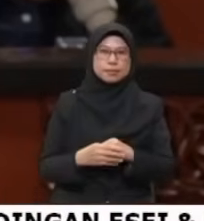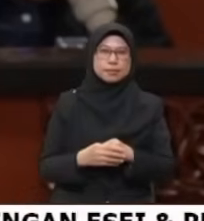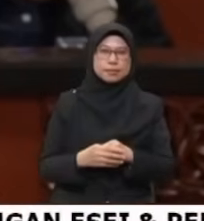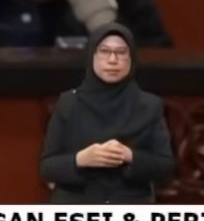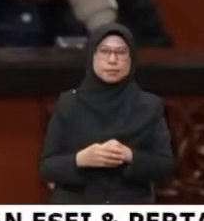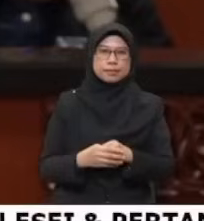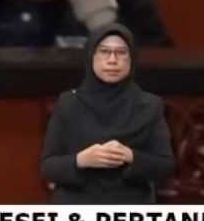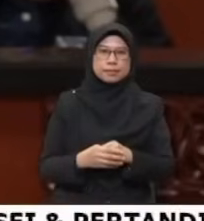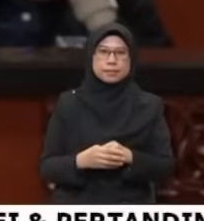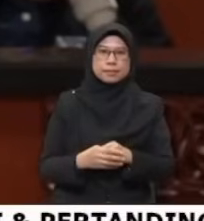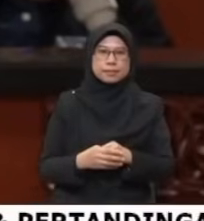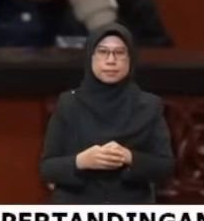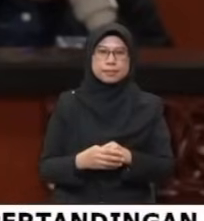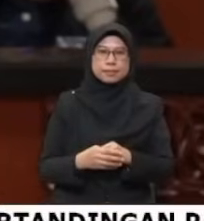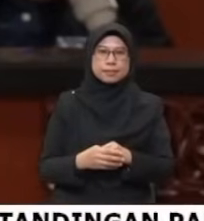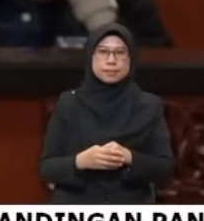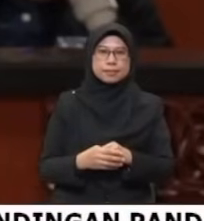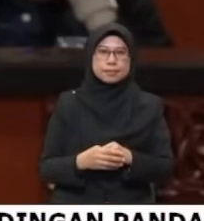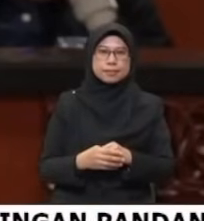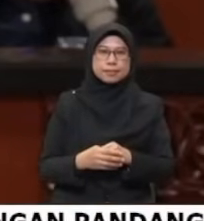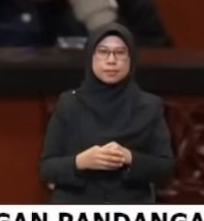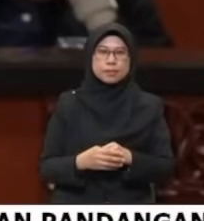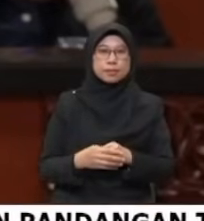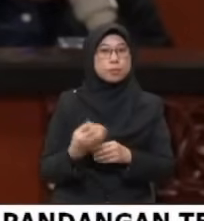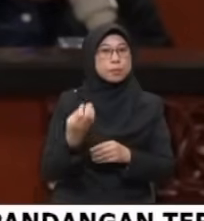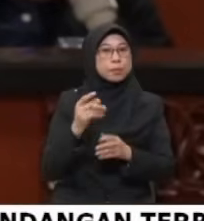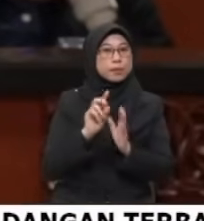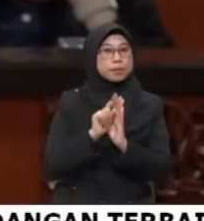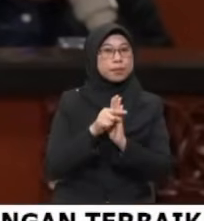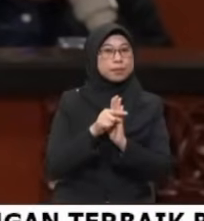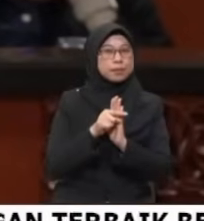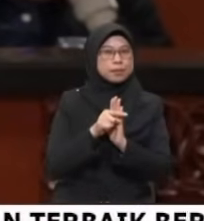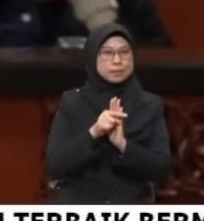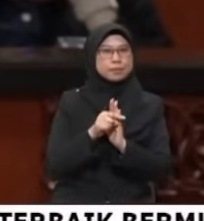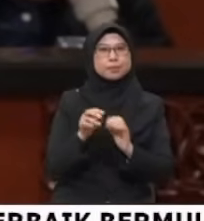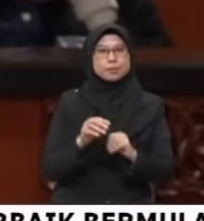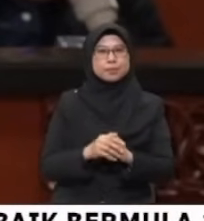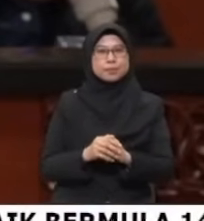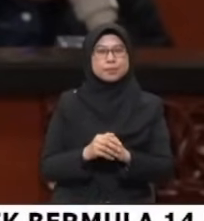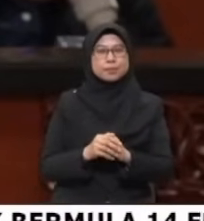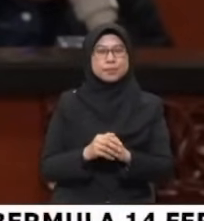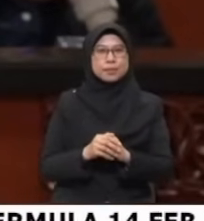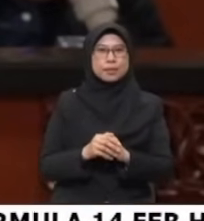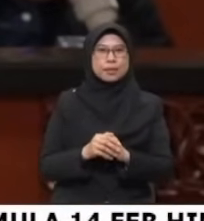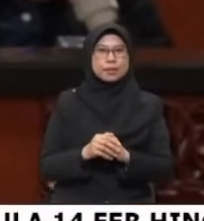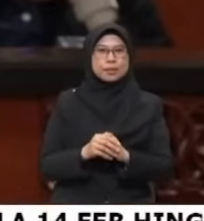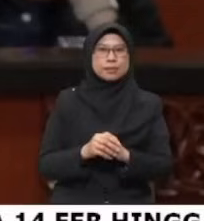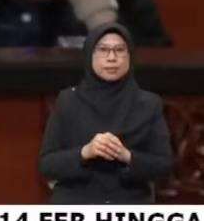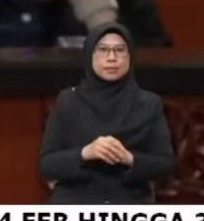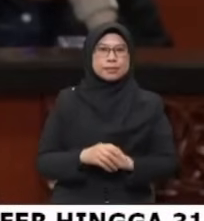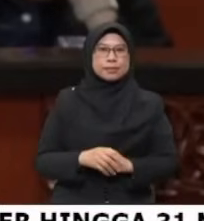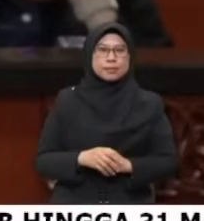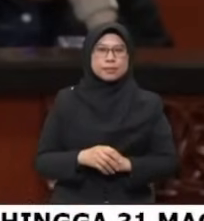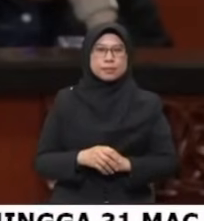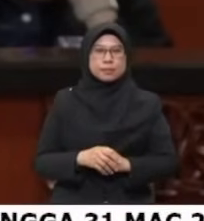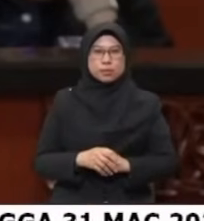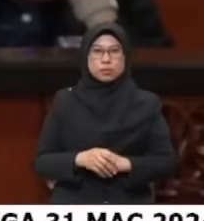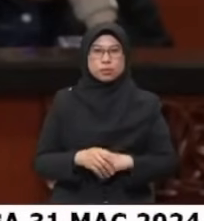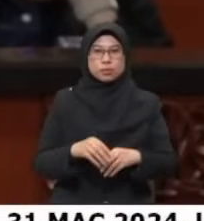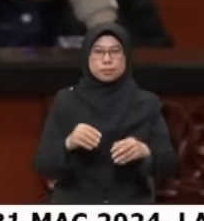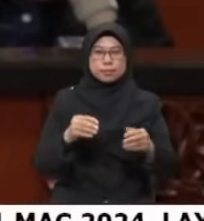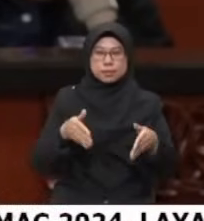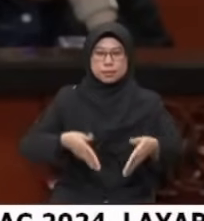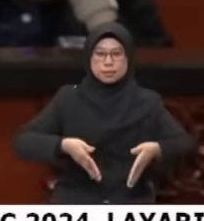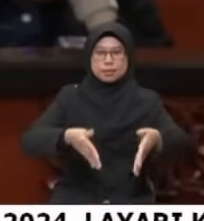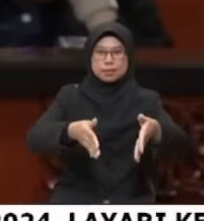jadi sedikit lagi berapa minit lagi sem setengah minit Jadi bagi menjaminkan keselamatan Jalan Raya